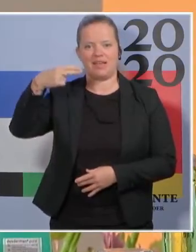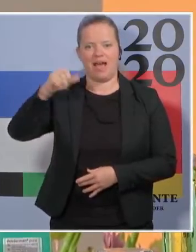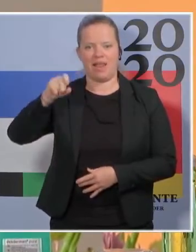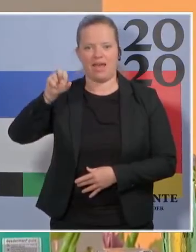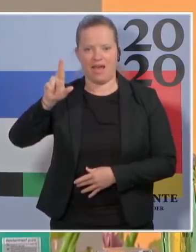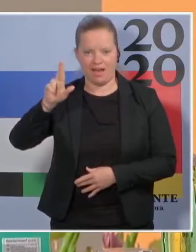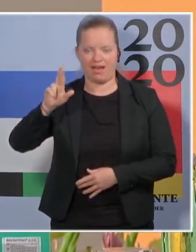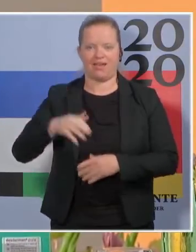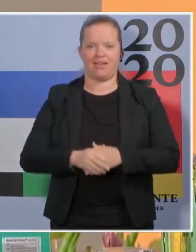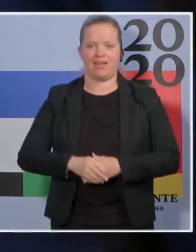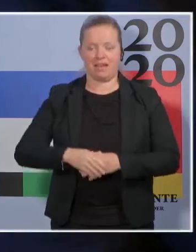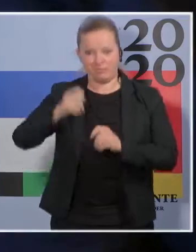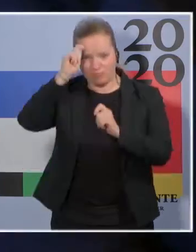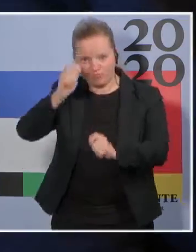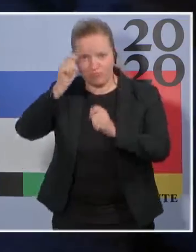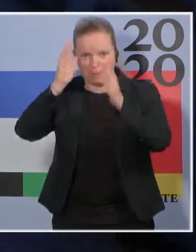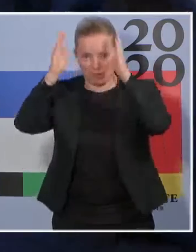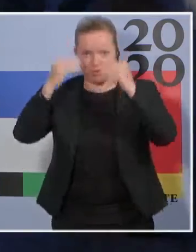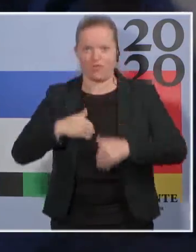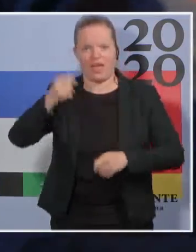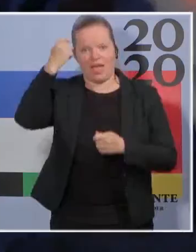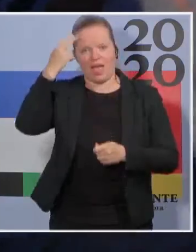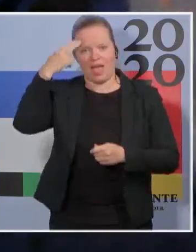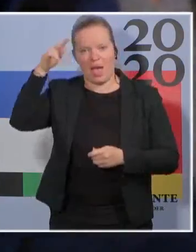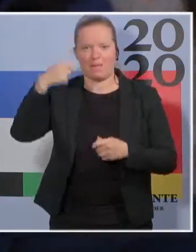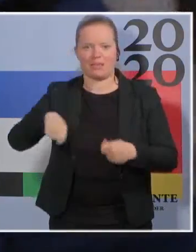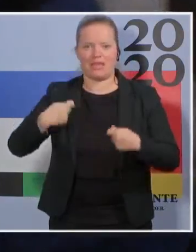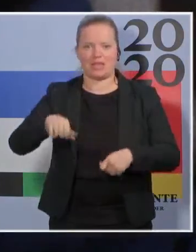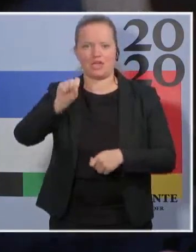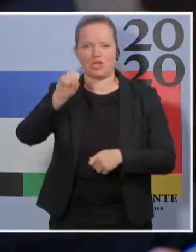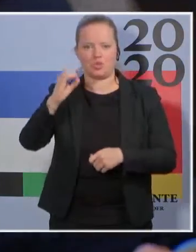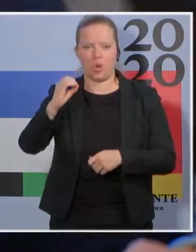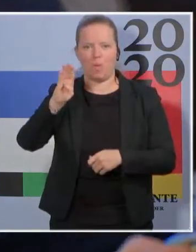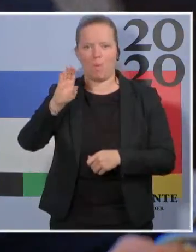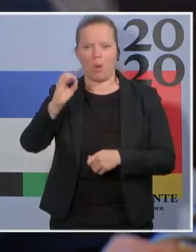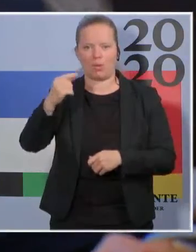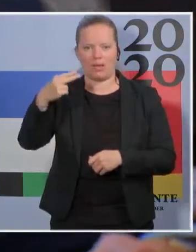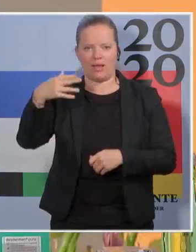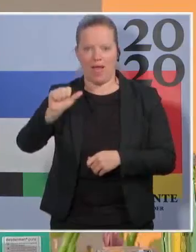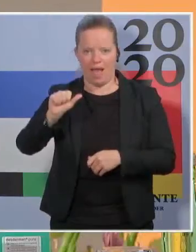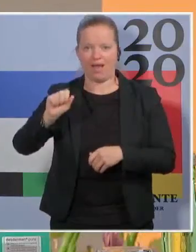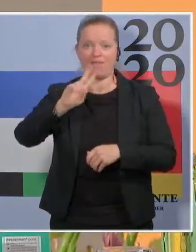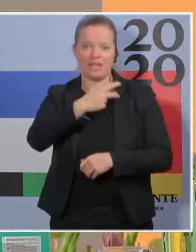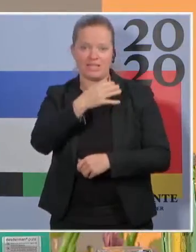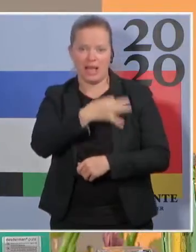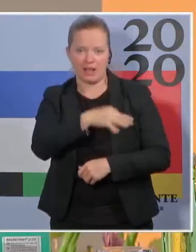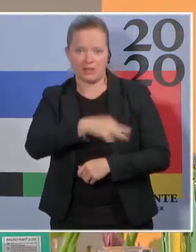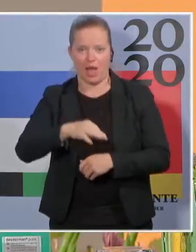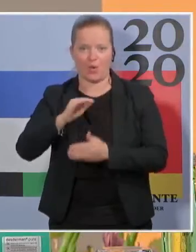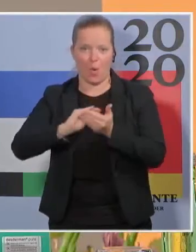Eminenz, Herr Präsident Sobotka, Herr Vizekanzler Kugler. Ich bin einfach von links nach rechts gegangen, wie Sie sehen. Ja.